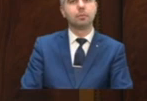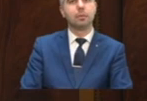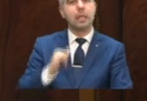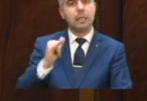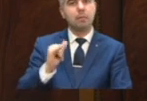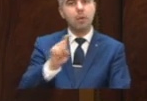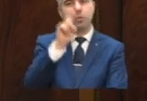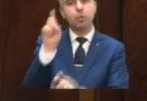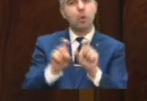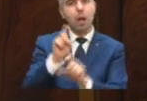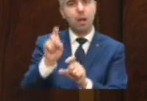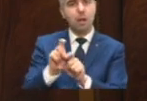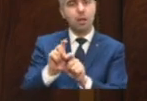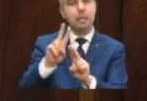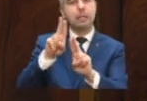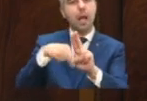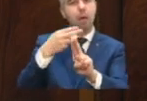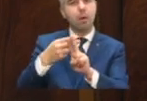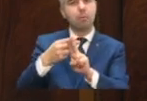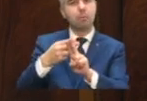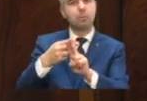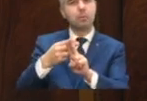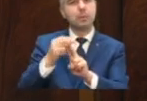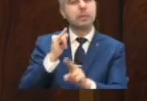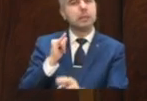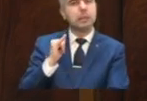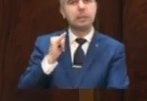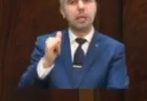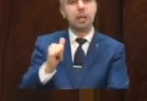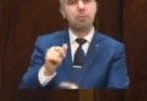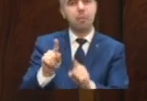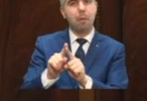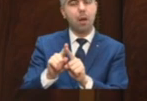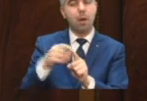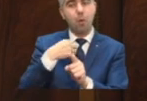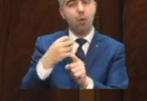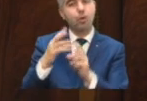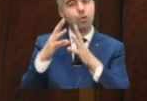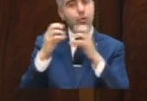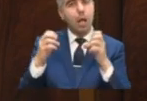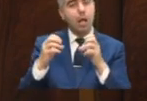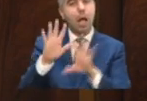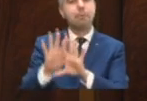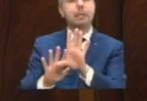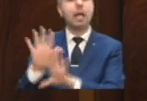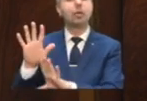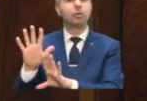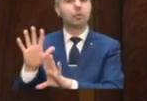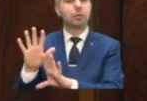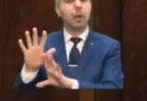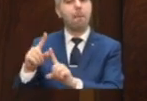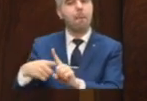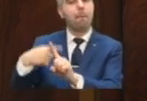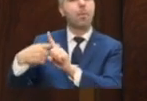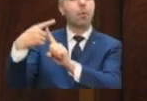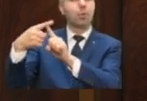أسئلة، راه جاوبت على هذه الأسئلة بدون مبالغة واحد 15 مرة على القيمة المضافة